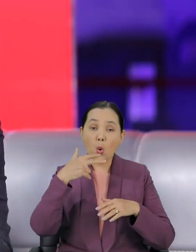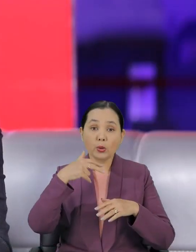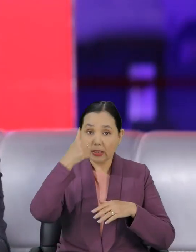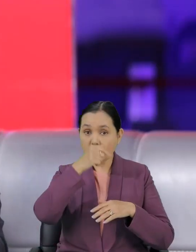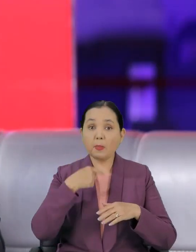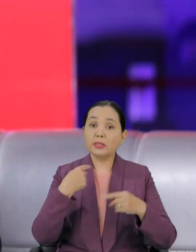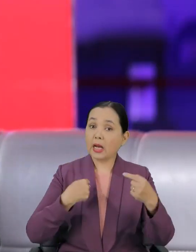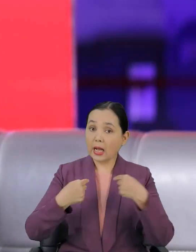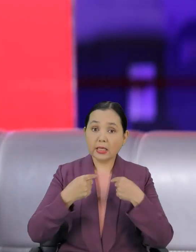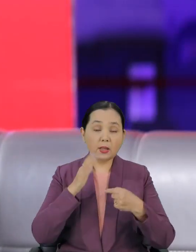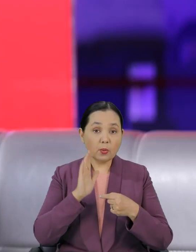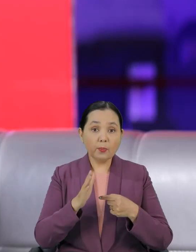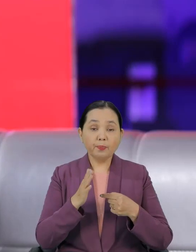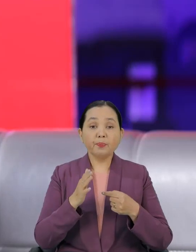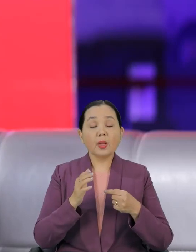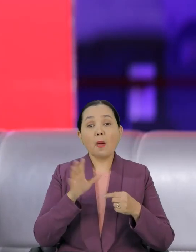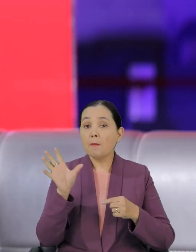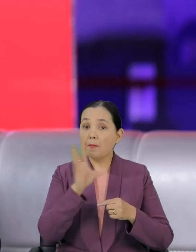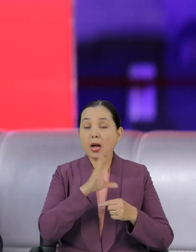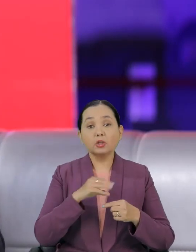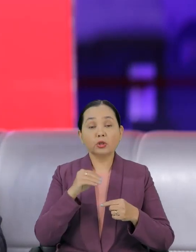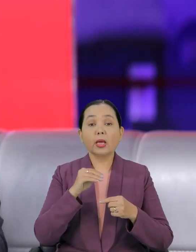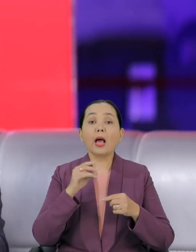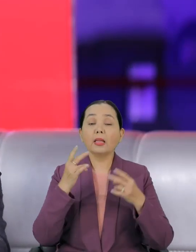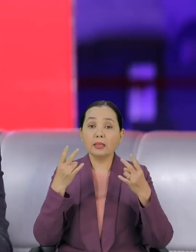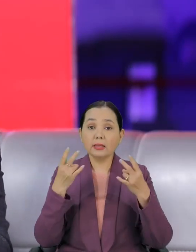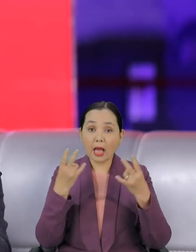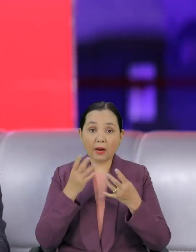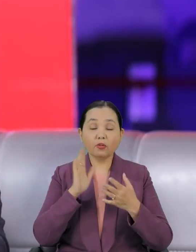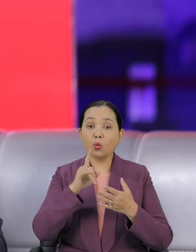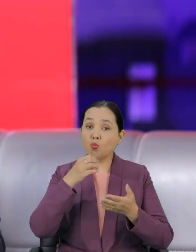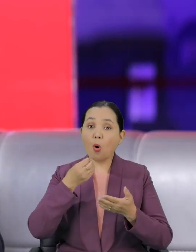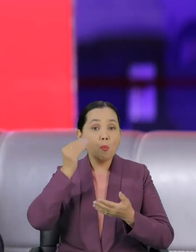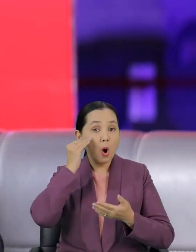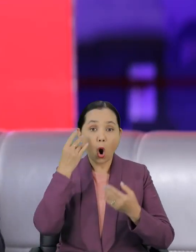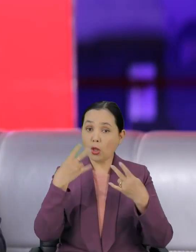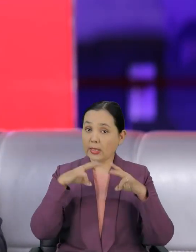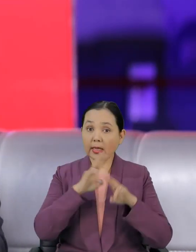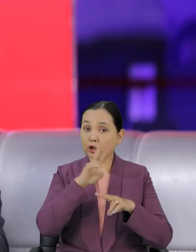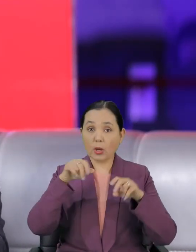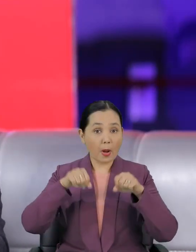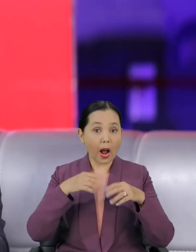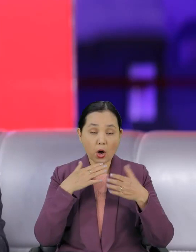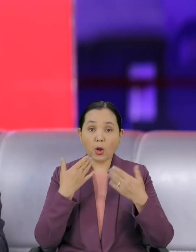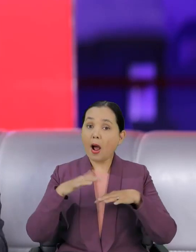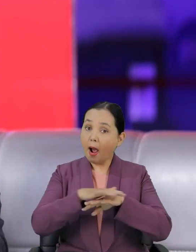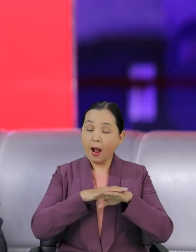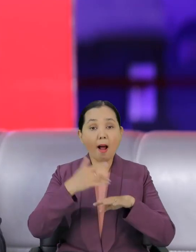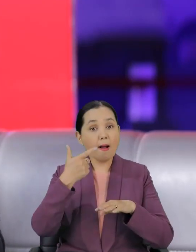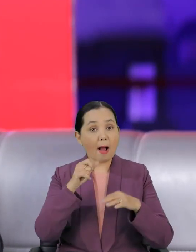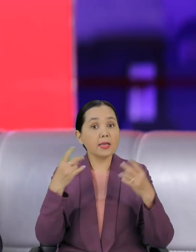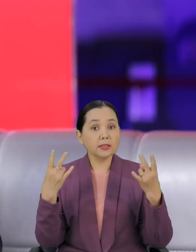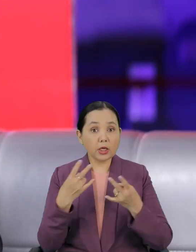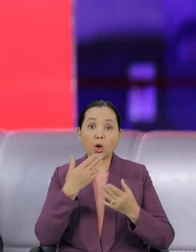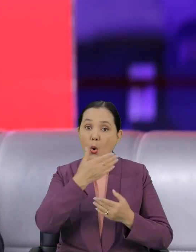beri bizni qiynab kelayotgani barchamiz xabardor. Lekin buni bahona qilishga hech kimning haqqi yo'q. Xalqimizga gaz